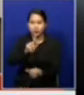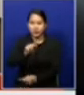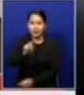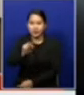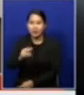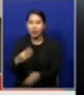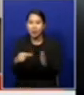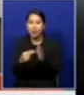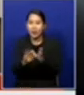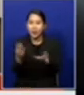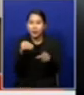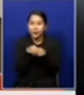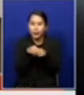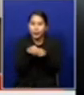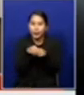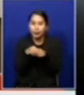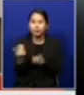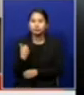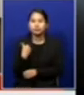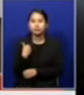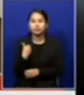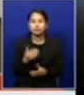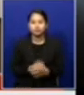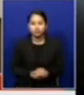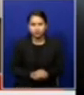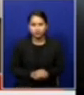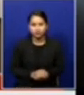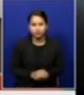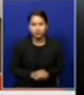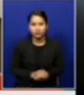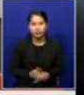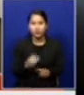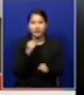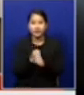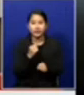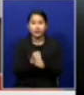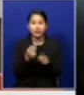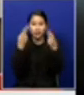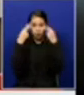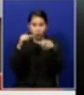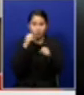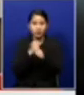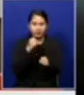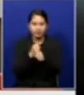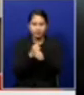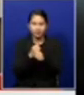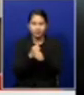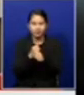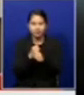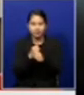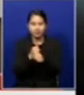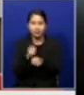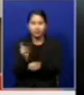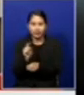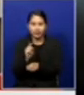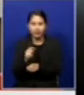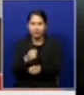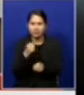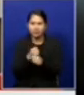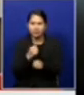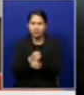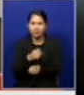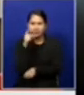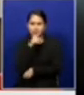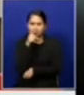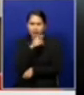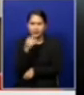หมดทีนี้ท่านนายกเนี่ยท่านก็ทำงานสองขาครับผมดูในสถานการณ์เที่ยวนี้ท่านเป็นคนทำงานที่แปลก